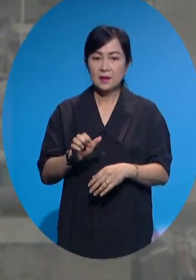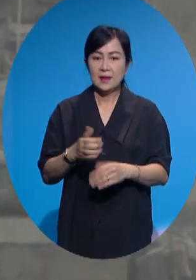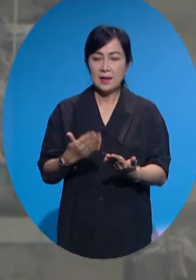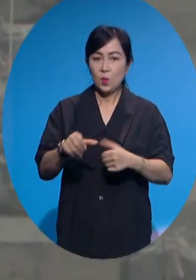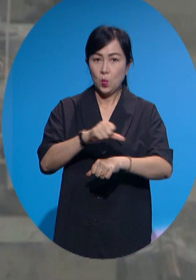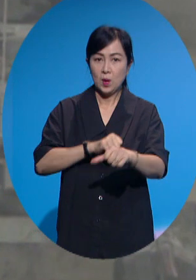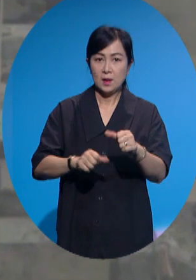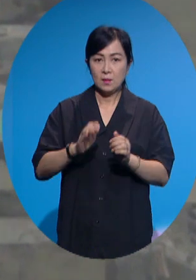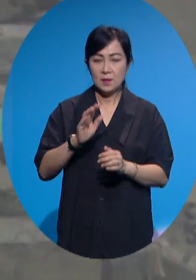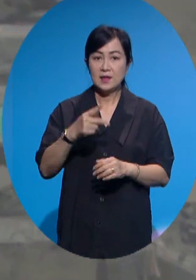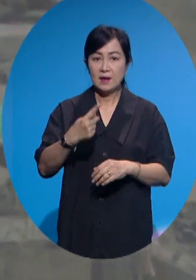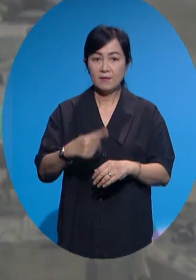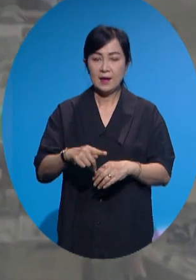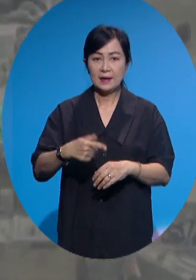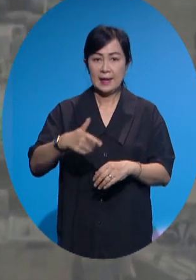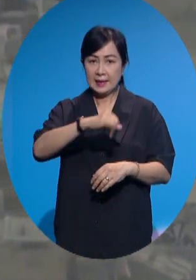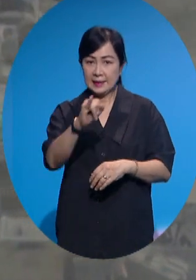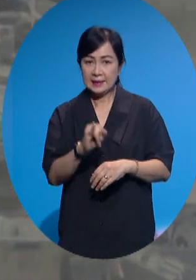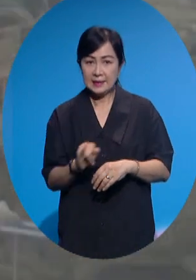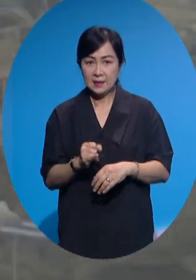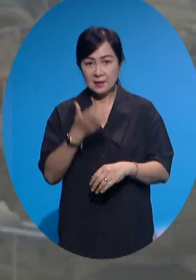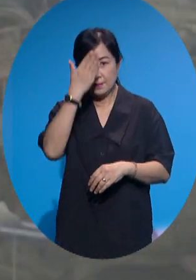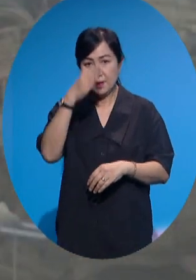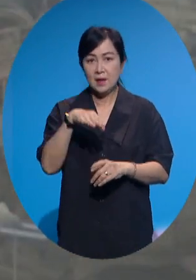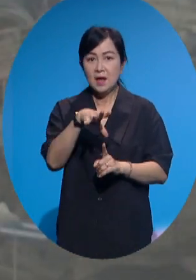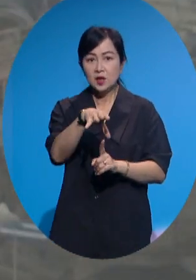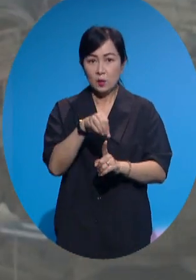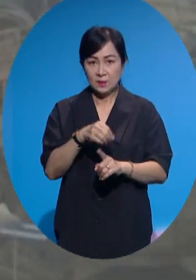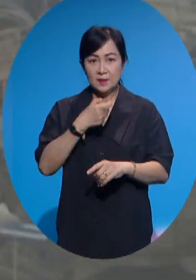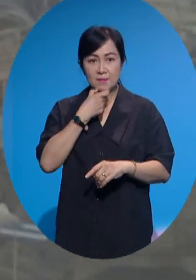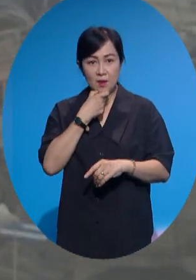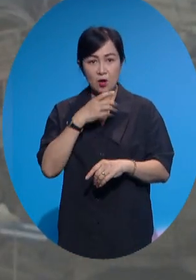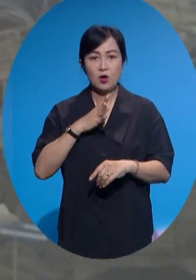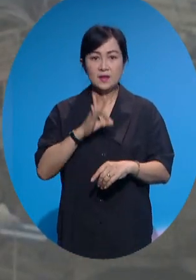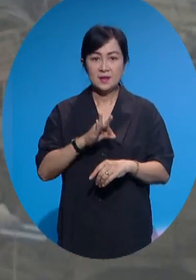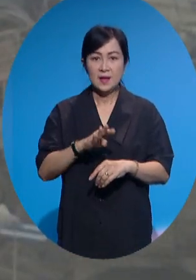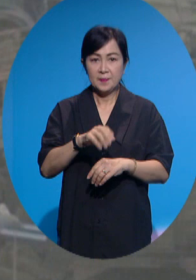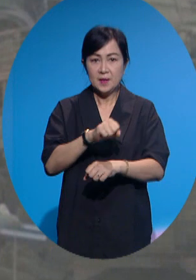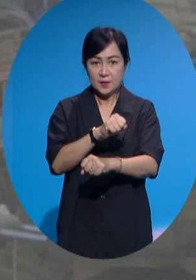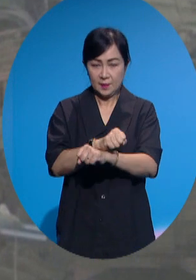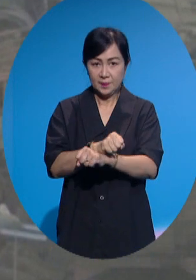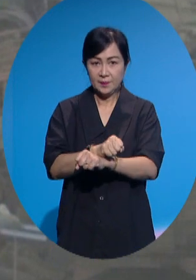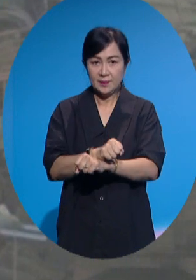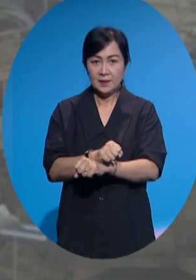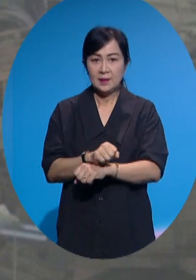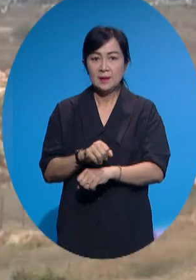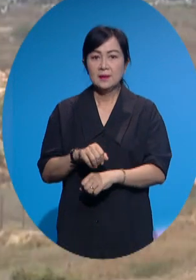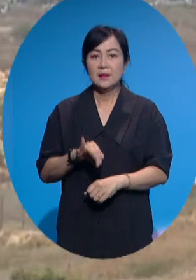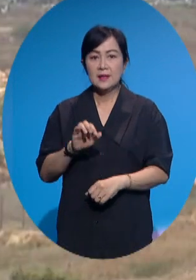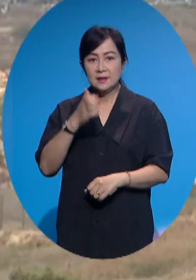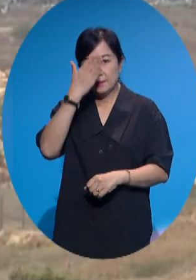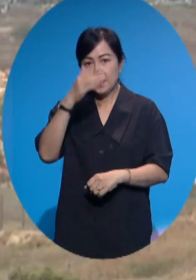đang hoạt động tại thành phố rafa ở phía Nam giải gaza cho biết họ có thông tin tình báo rằng các con tin đang bị giam giữ ở đó